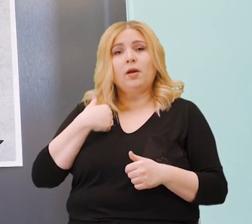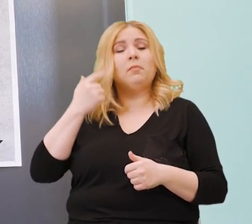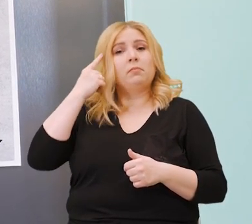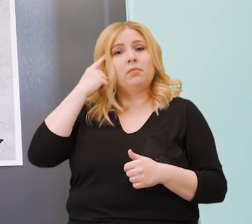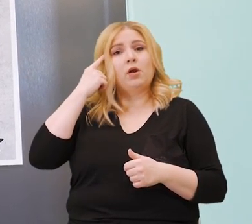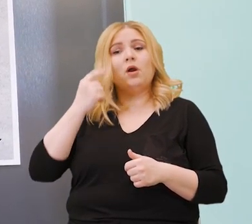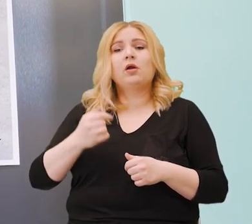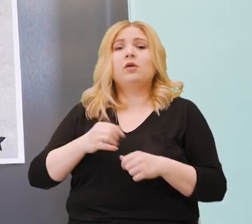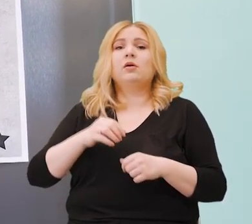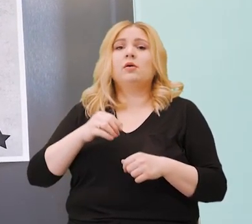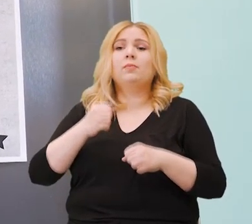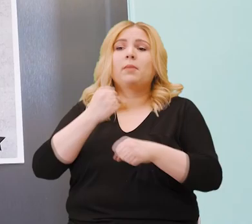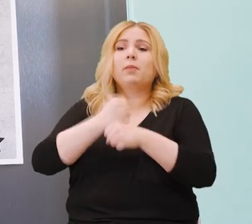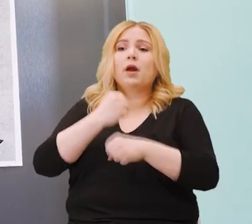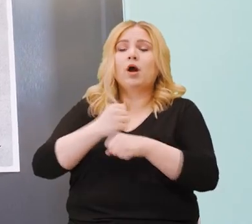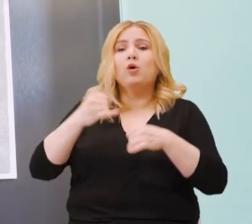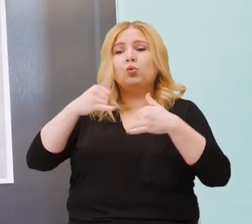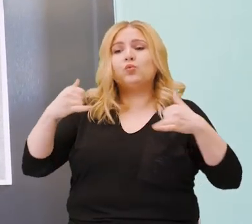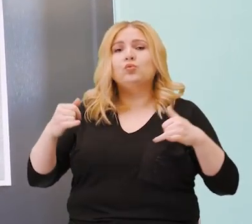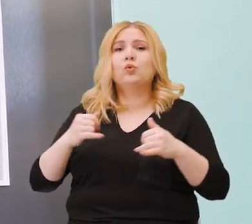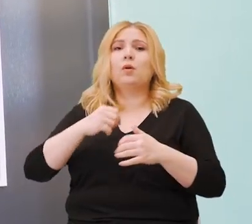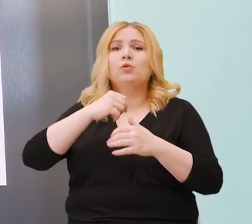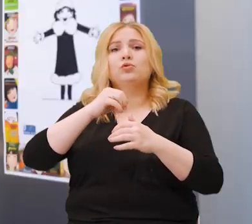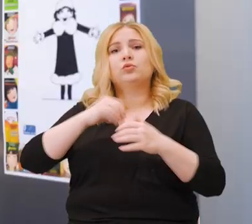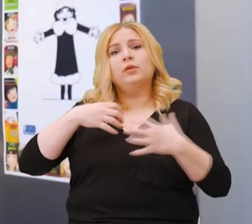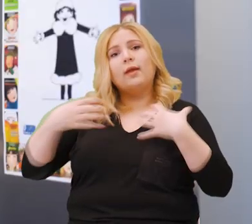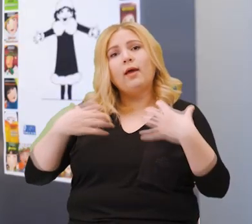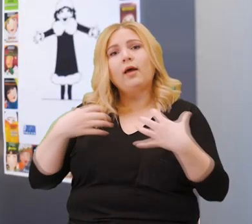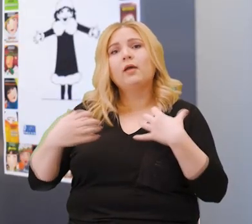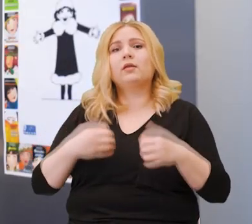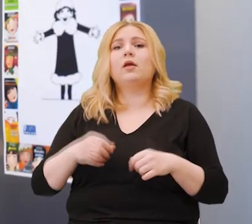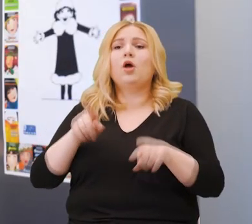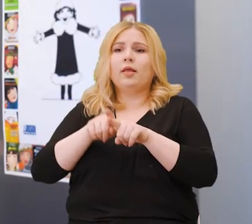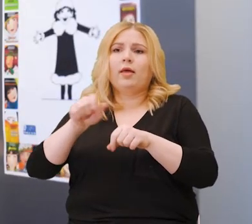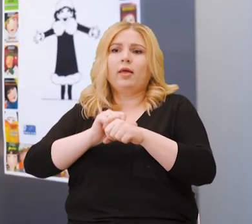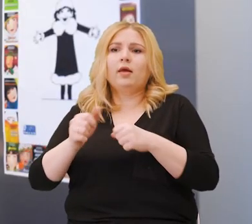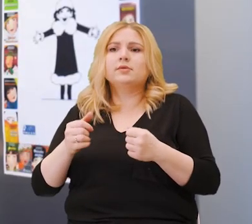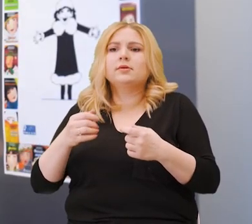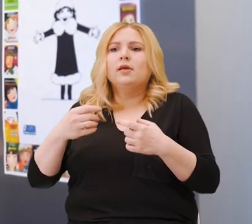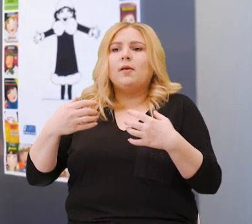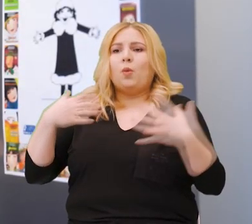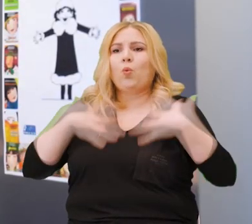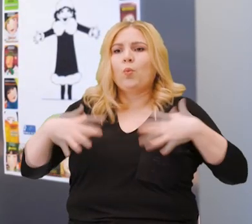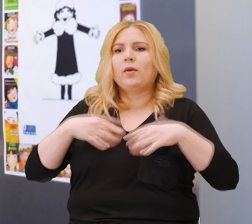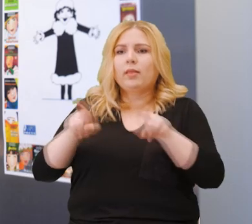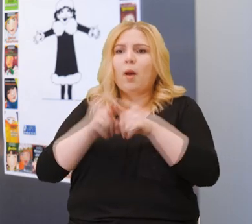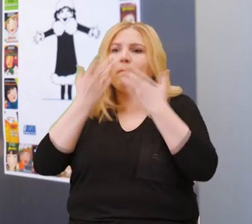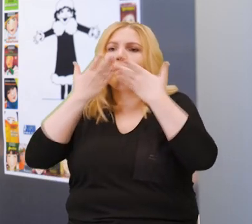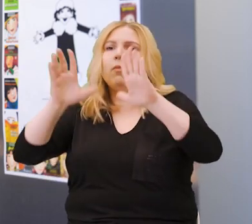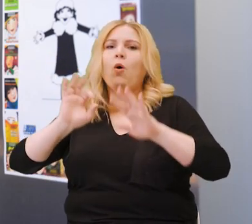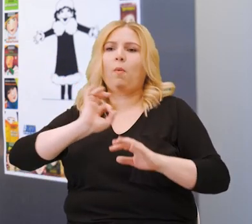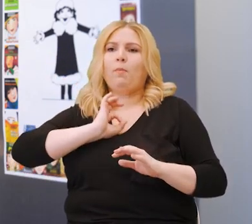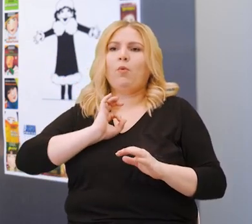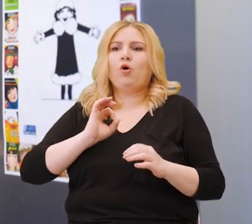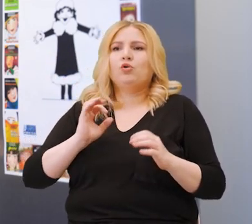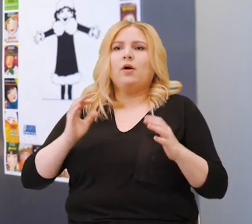pojąłem, że powołaniem mym jest uprawianie sztuki wszędzie i w każdy możliwy sposób. Ubiór też może być formą działania